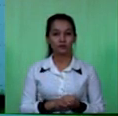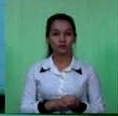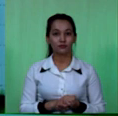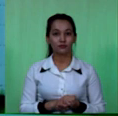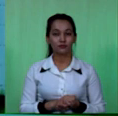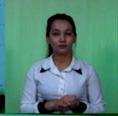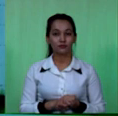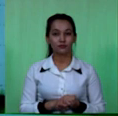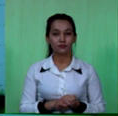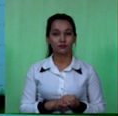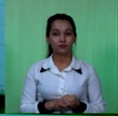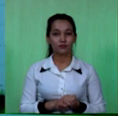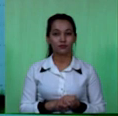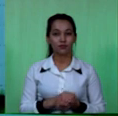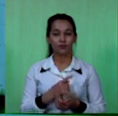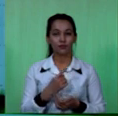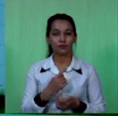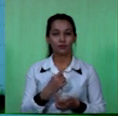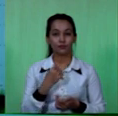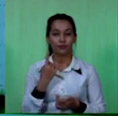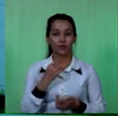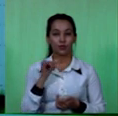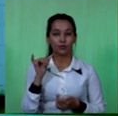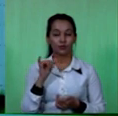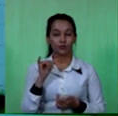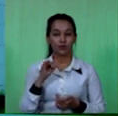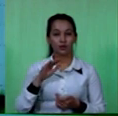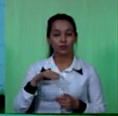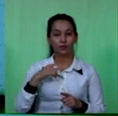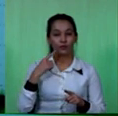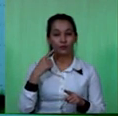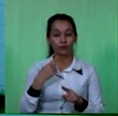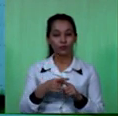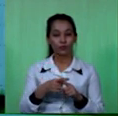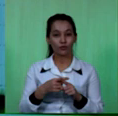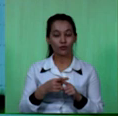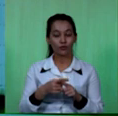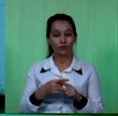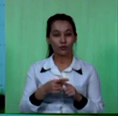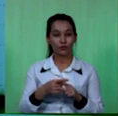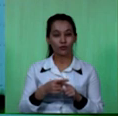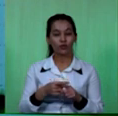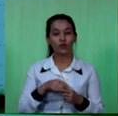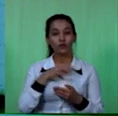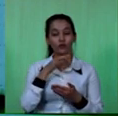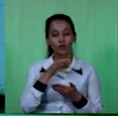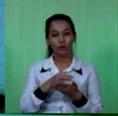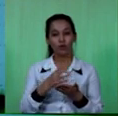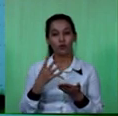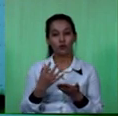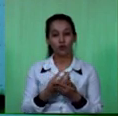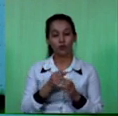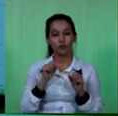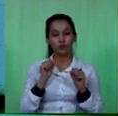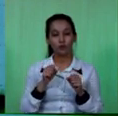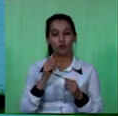Ushbu ifodada avval qo'shish, so'ng ko'paytirish amallari berilgan. Siz buni yaxshi bilasiz. Demak, ushbu